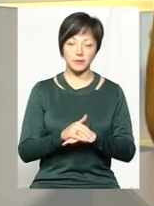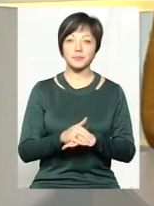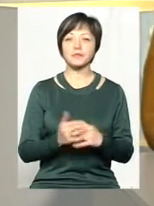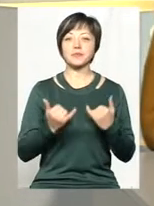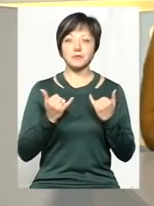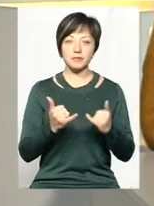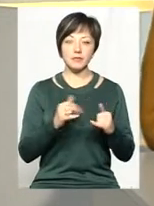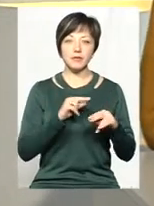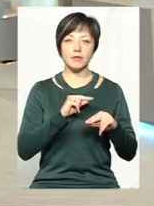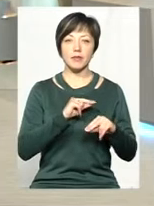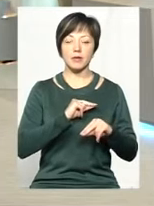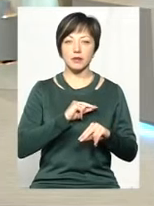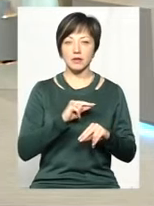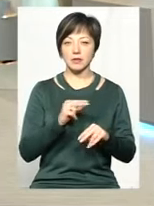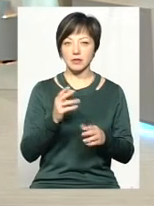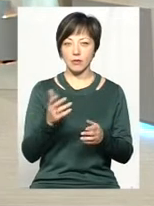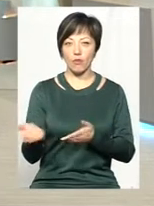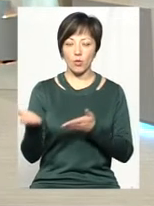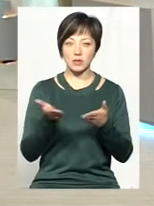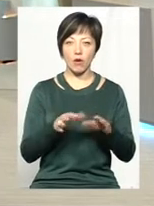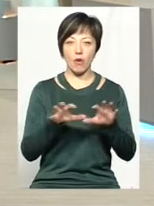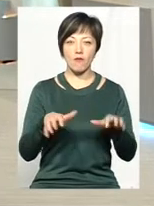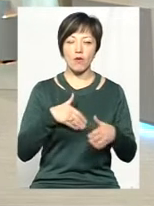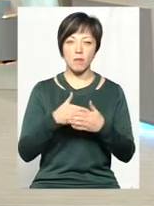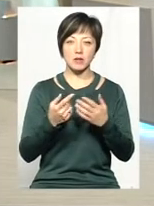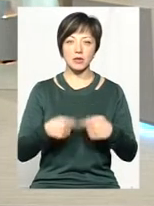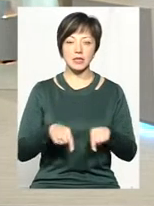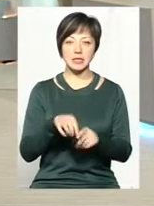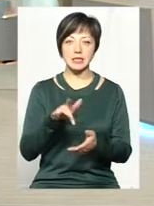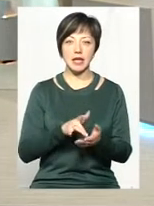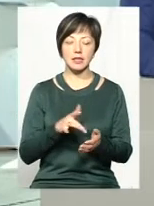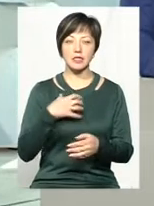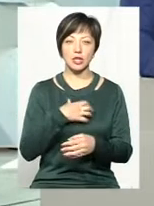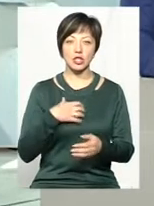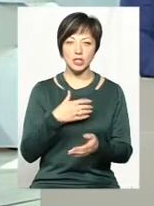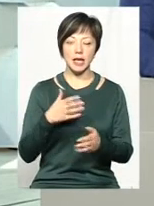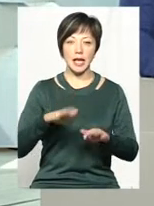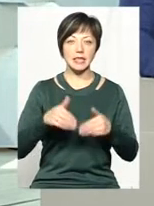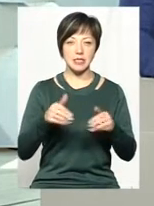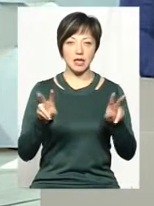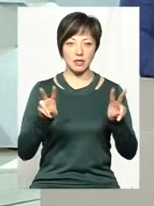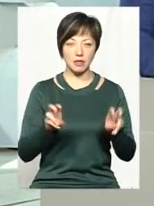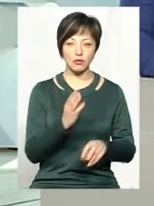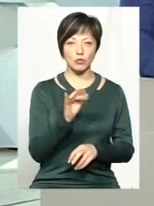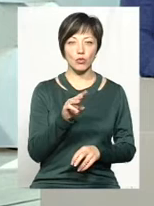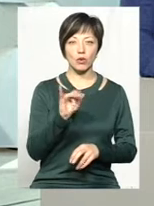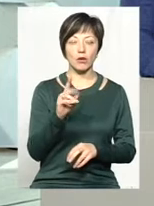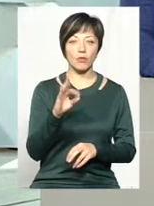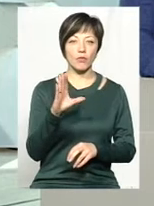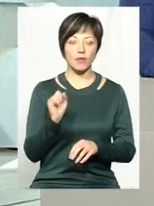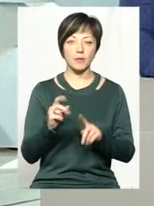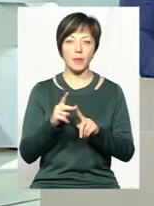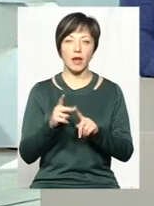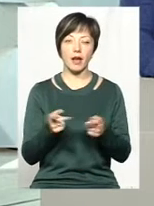студії вітаємо голову громадської організації «Центр стратегічних ініціатив» Наталію Шмурікову та керівника громадської